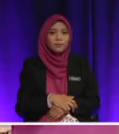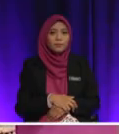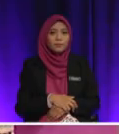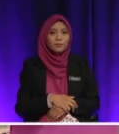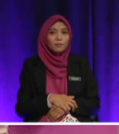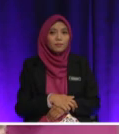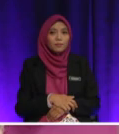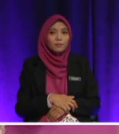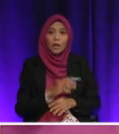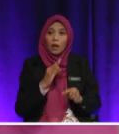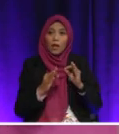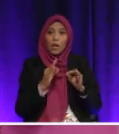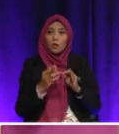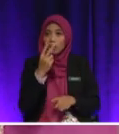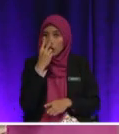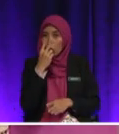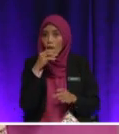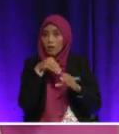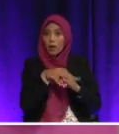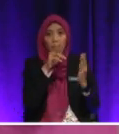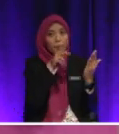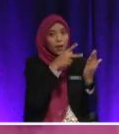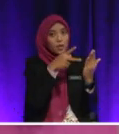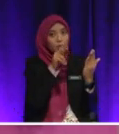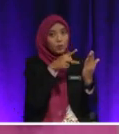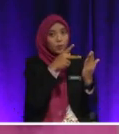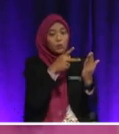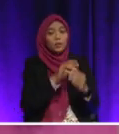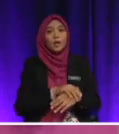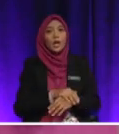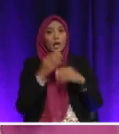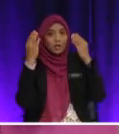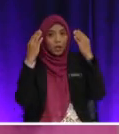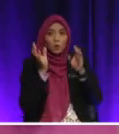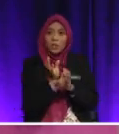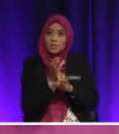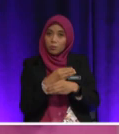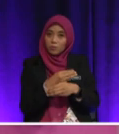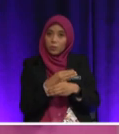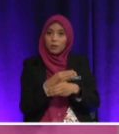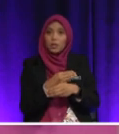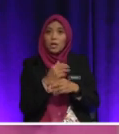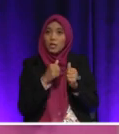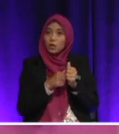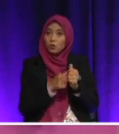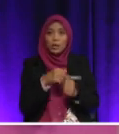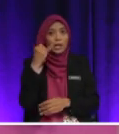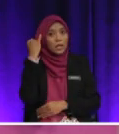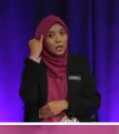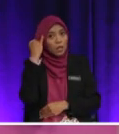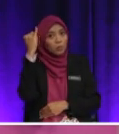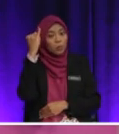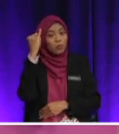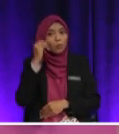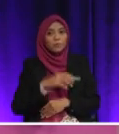kalau dilihat tadi dalam pantun tadi Acik gua buat pantun Cipta pantun berdasarkan tentang ilmu dua